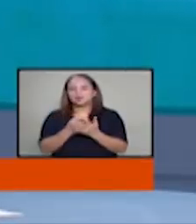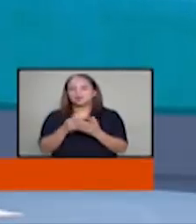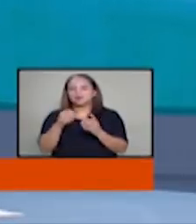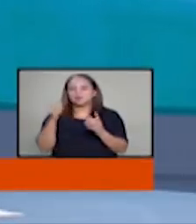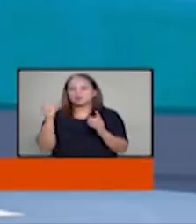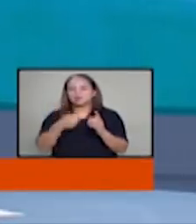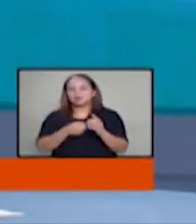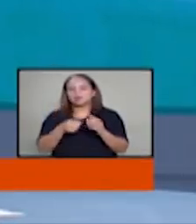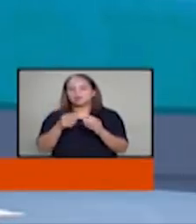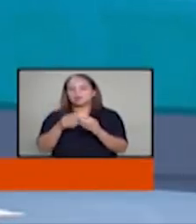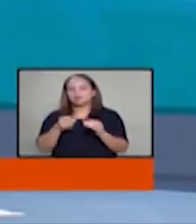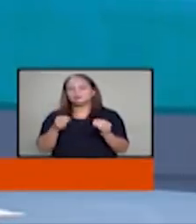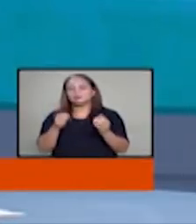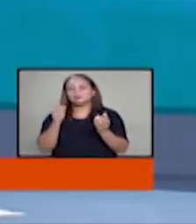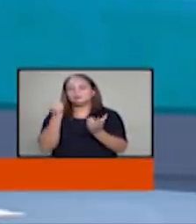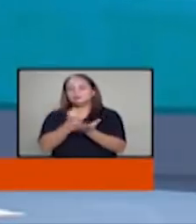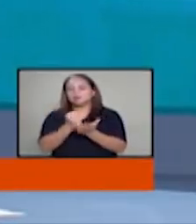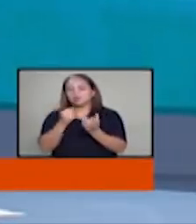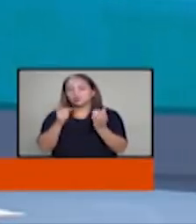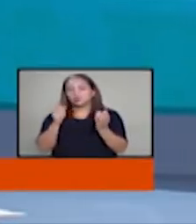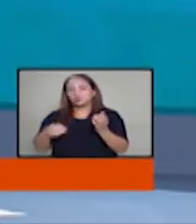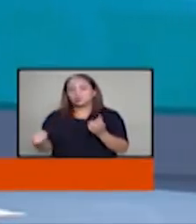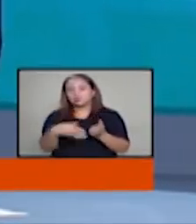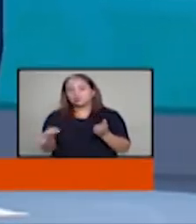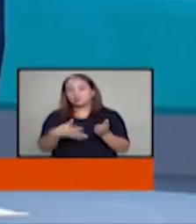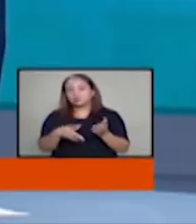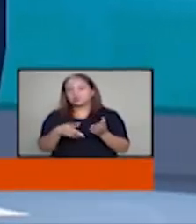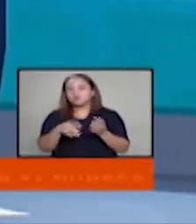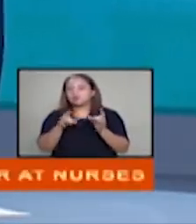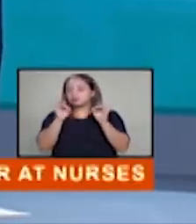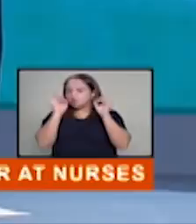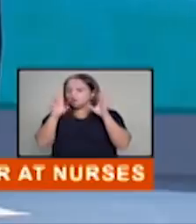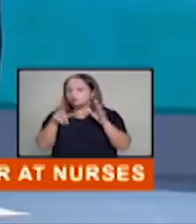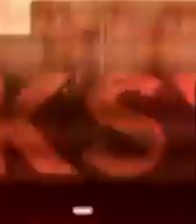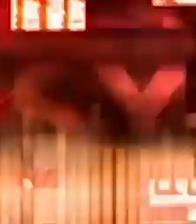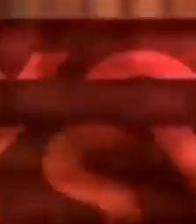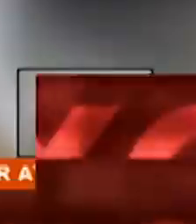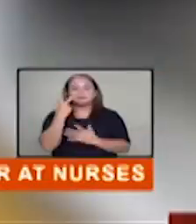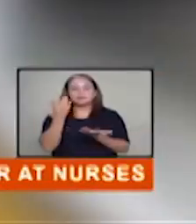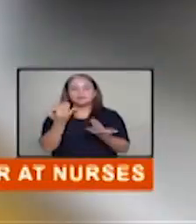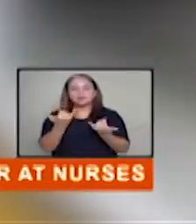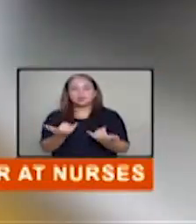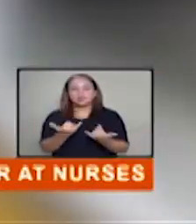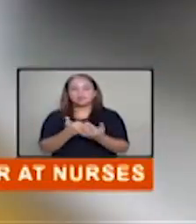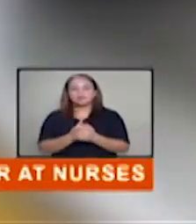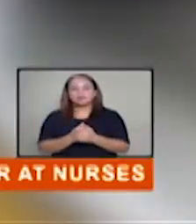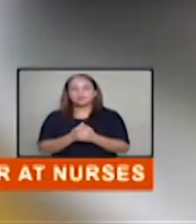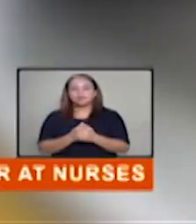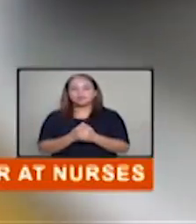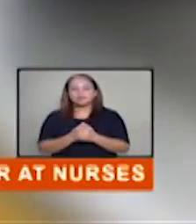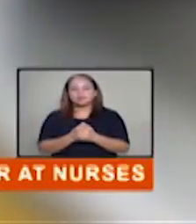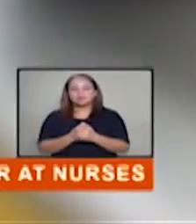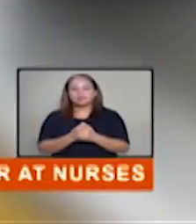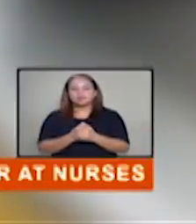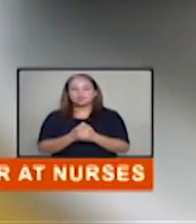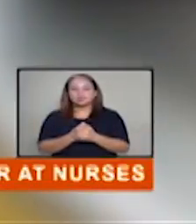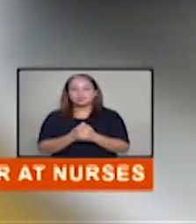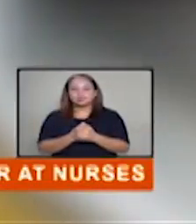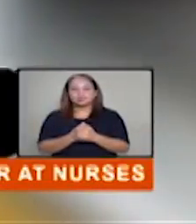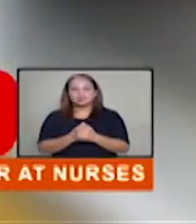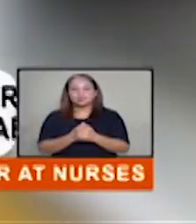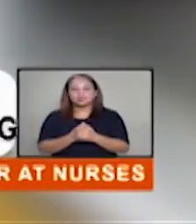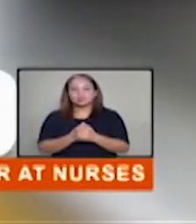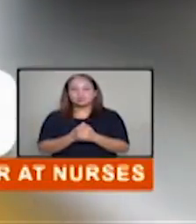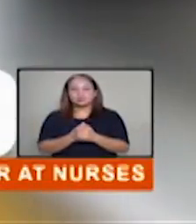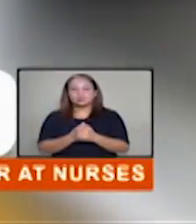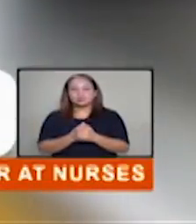ng walis tambo. Pinagbabantaan pa rin daw po siyang papatayin. Panoorin po natin ito. Salamat niyo po ako.